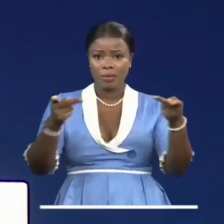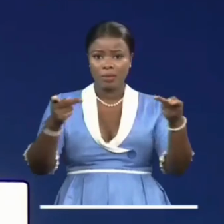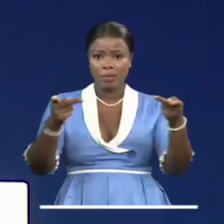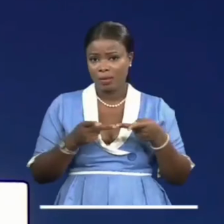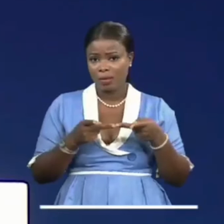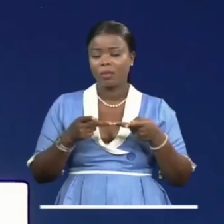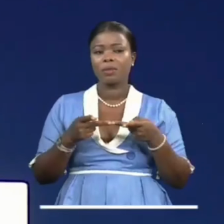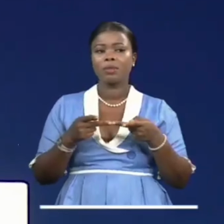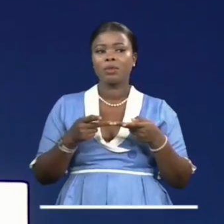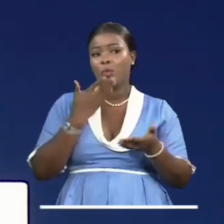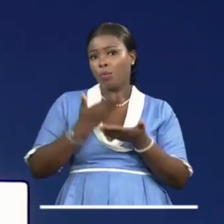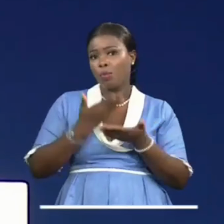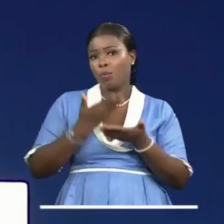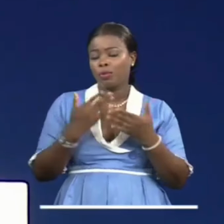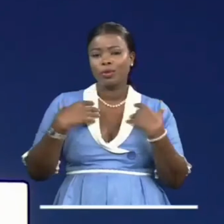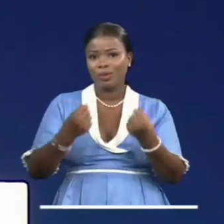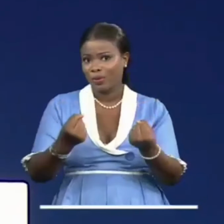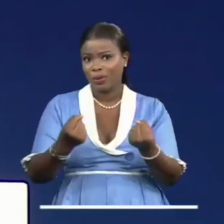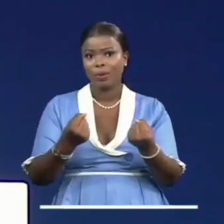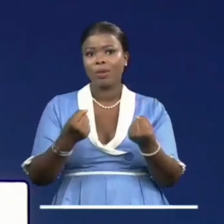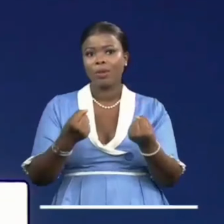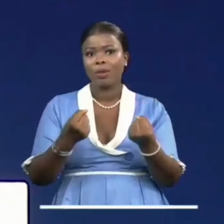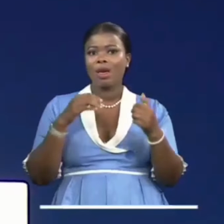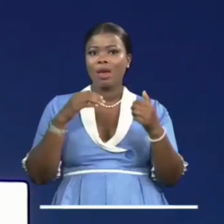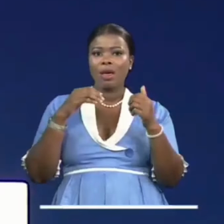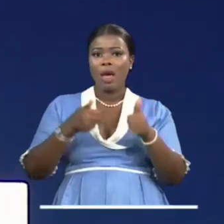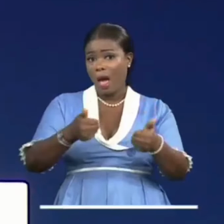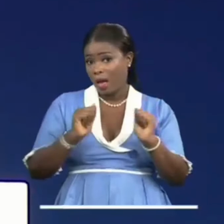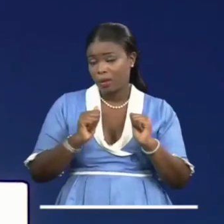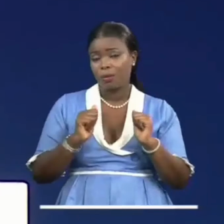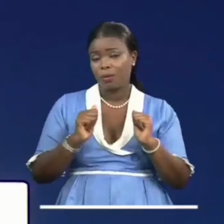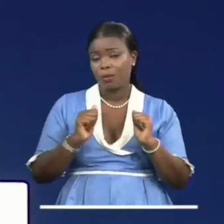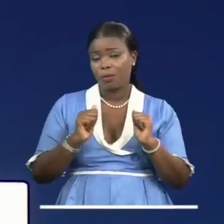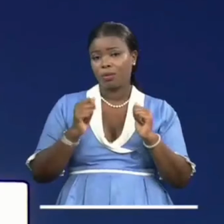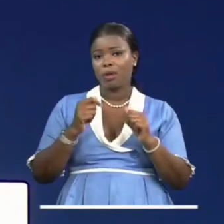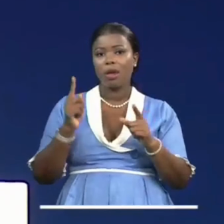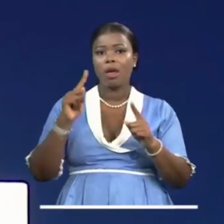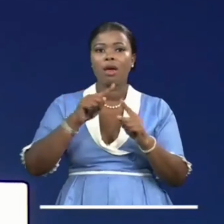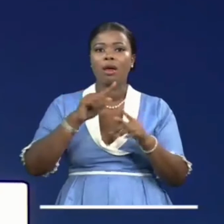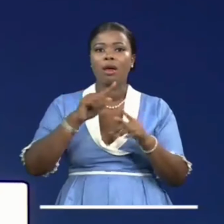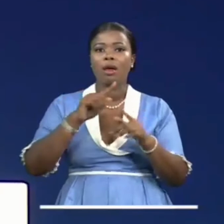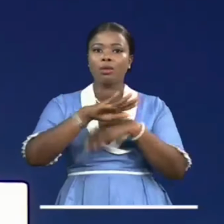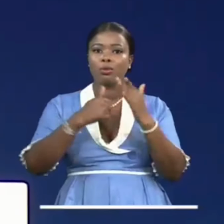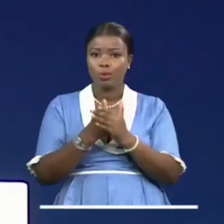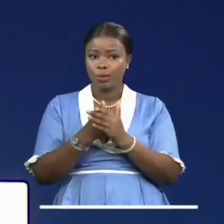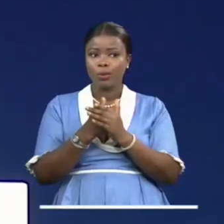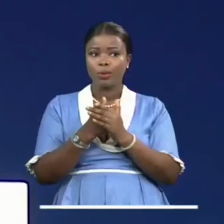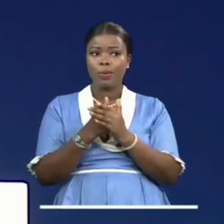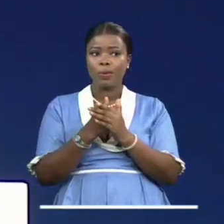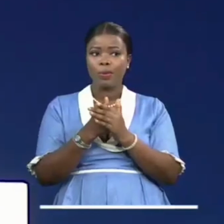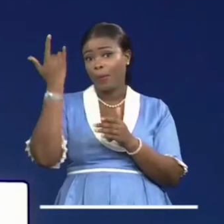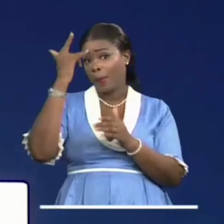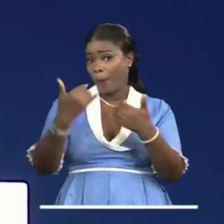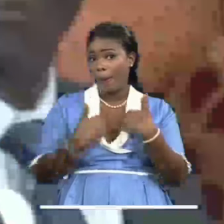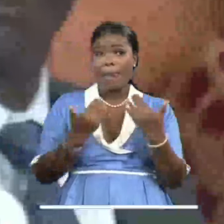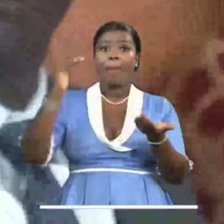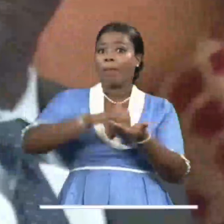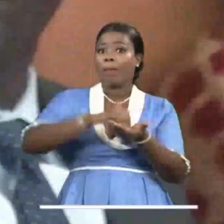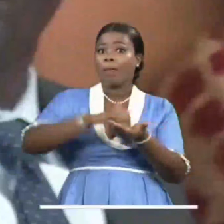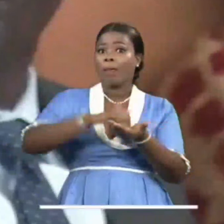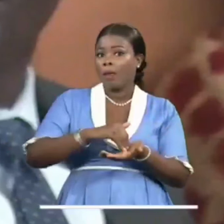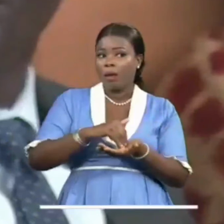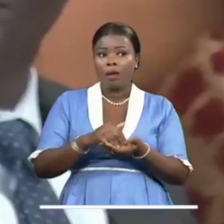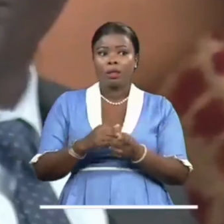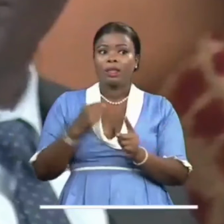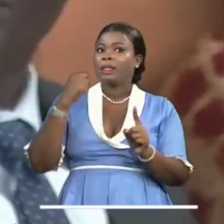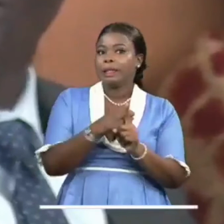et accessible à tous dans le domaine sanitaire il y a eu certes des progrès mais il y a encore des défis énormes il y a des